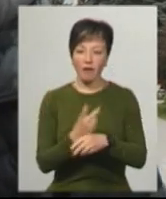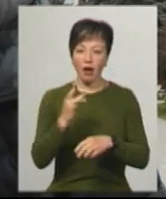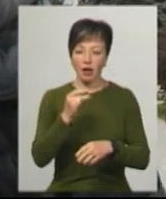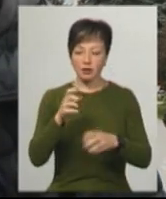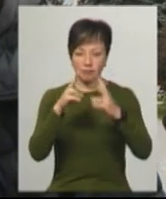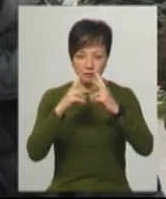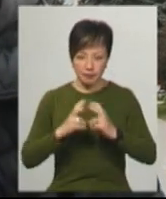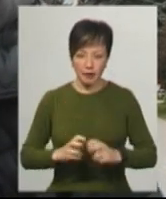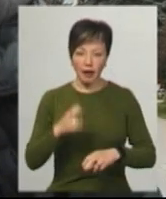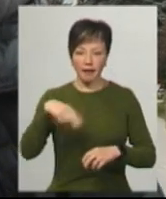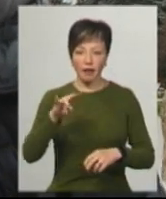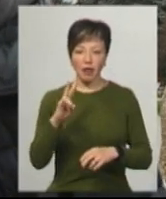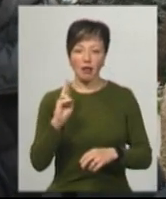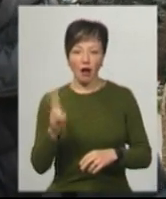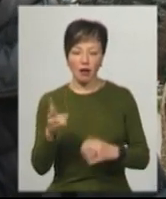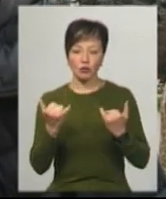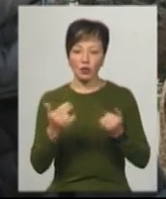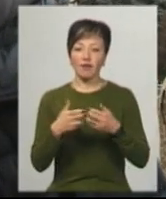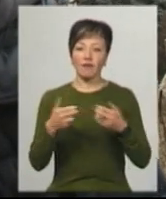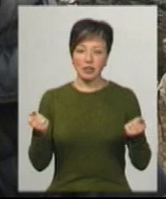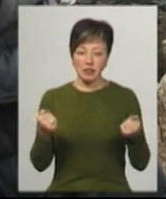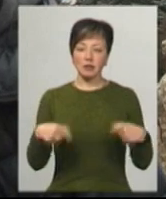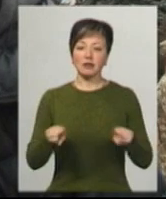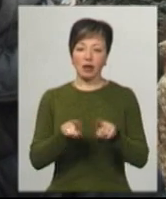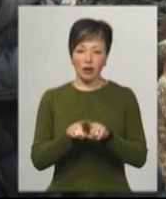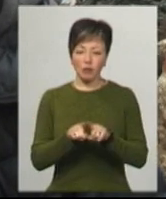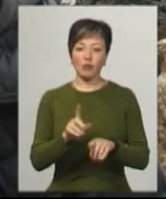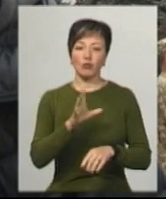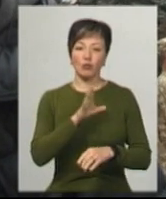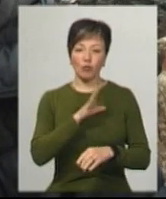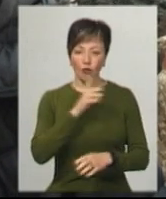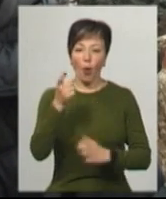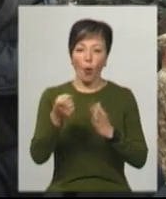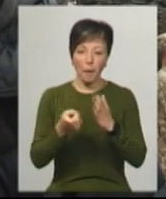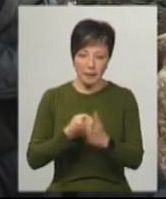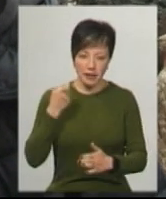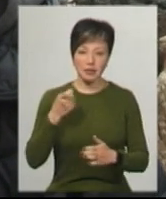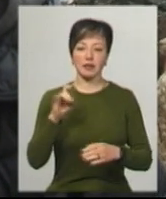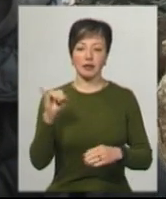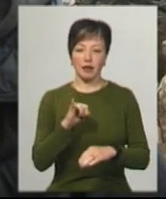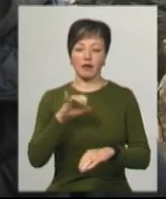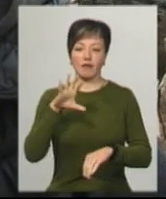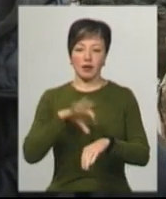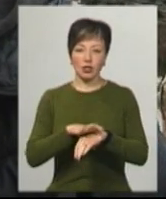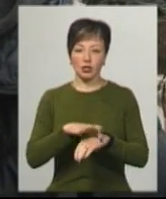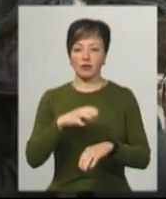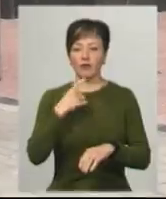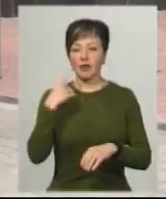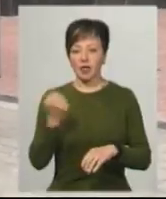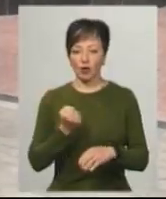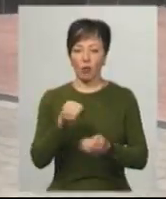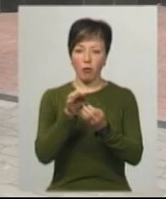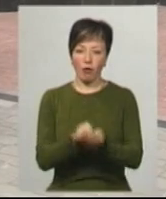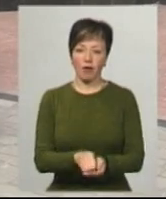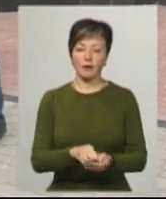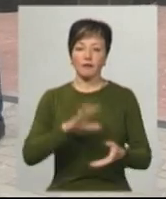ДНК. На сьогодні визнаний таким, який був опізнаний. І фактично в неділю буде і поховання.